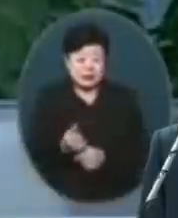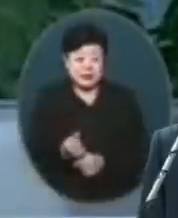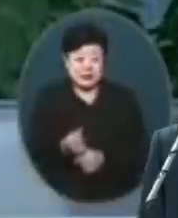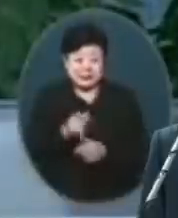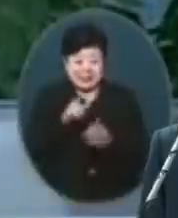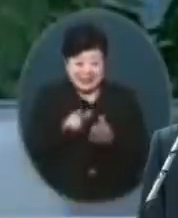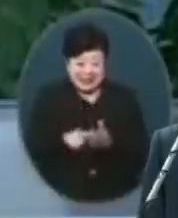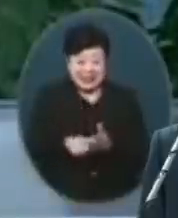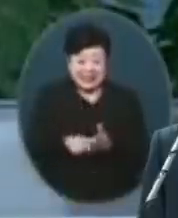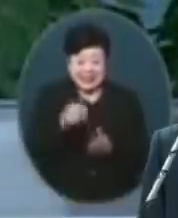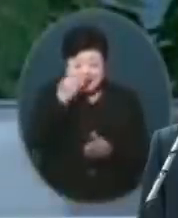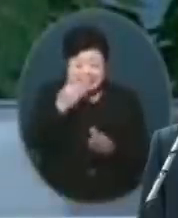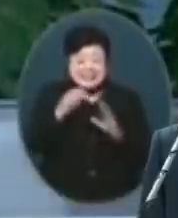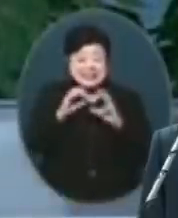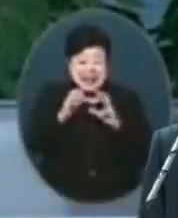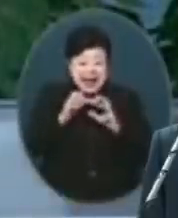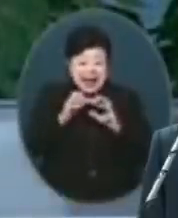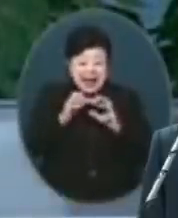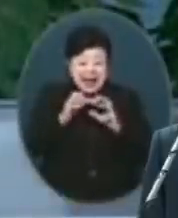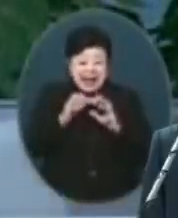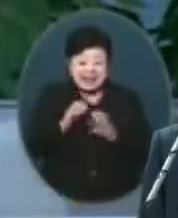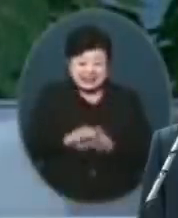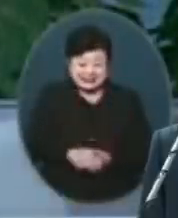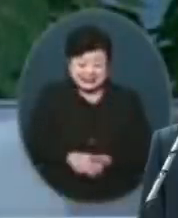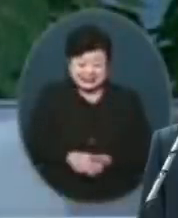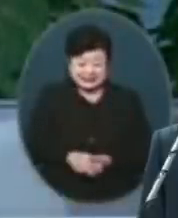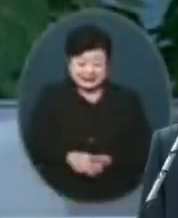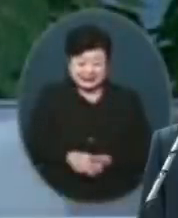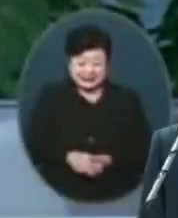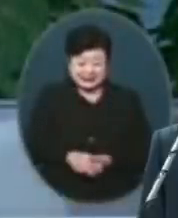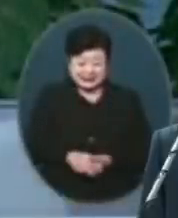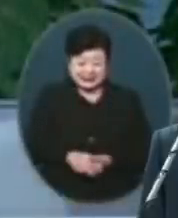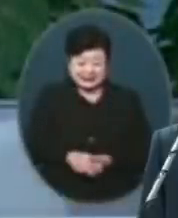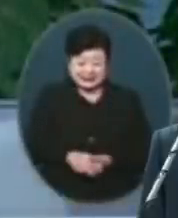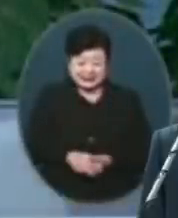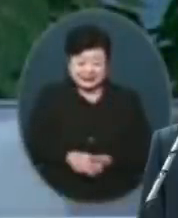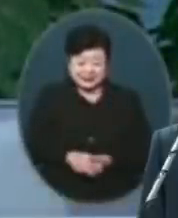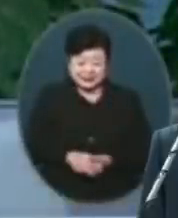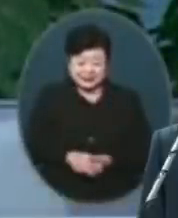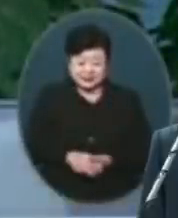잡혀간 이스라엘의 세 청년